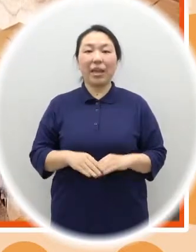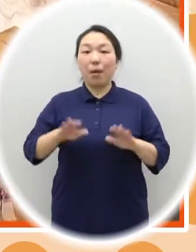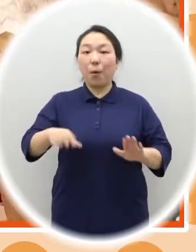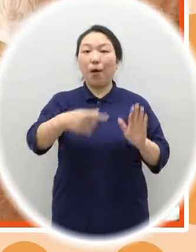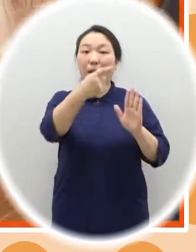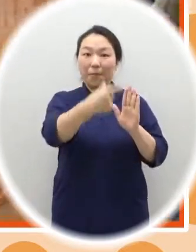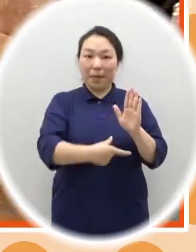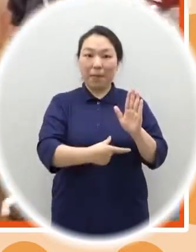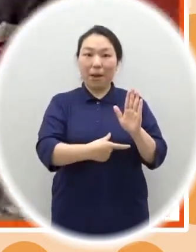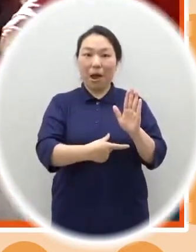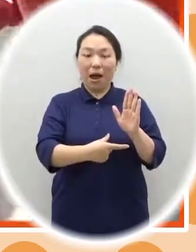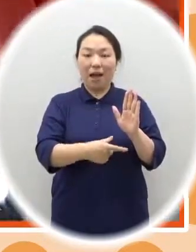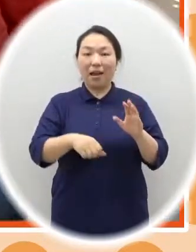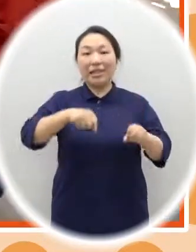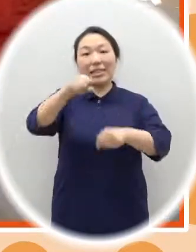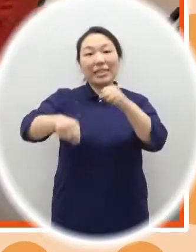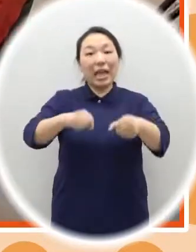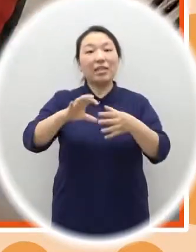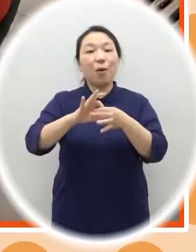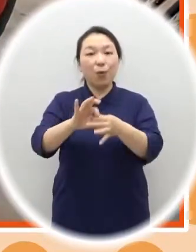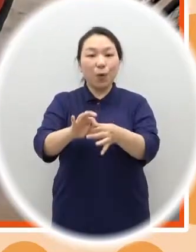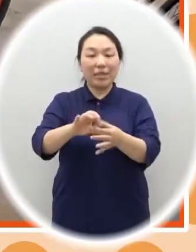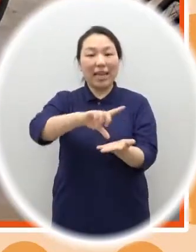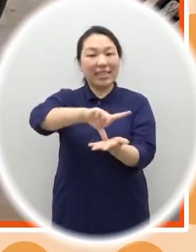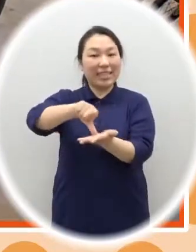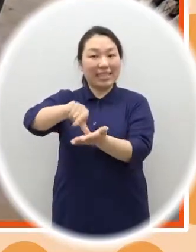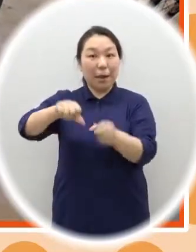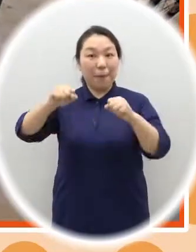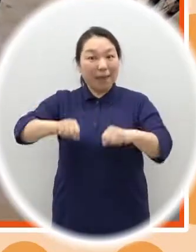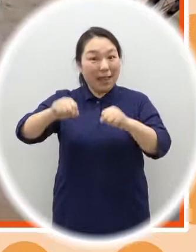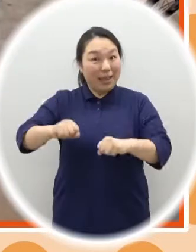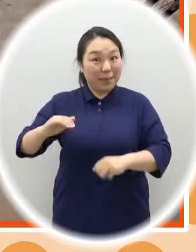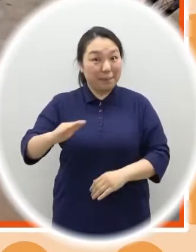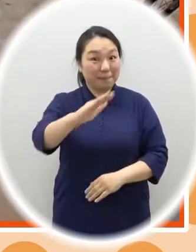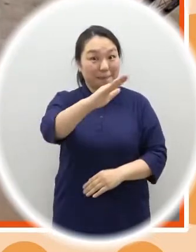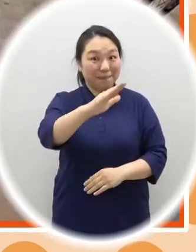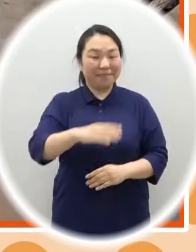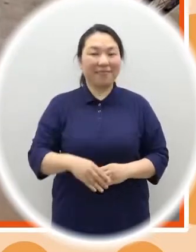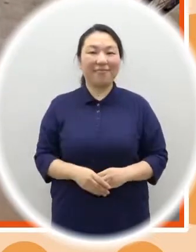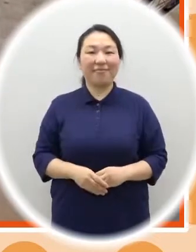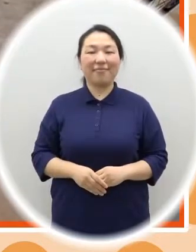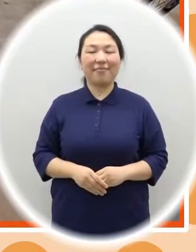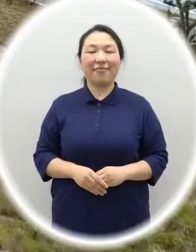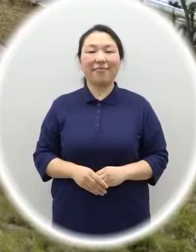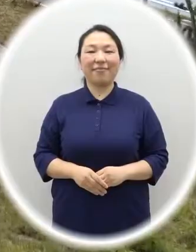今回のテーマは自転車を通して地域を元気に。